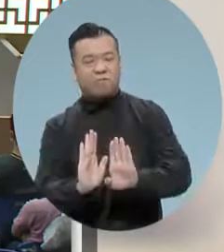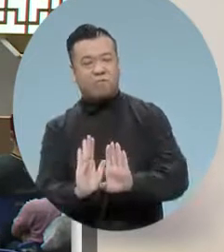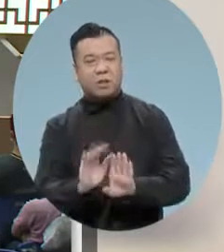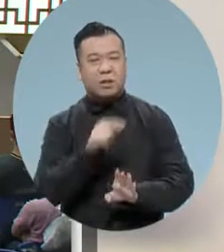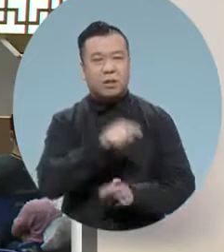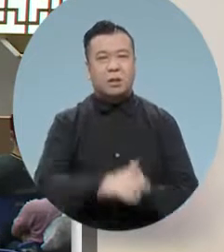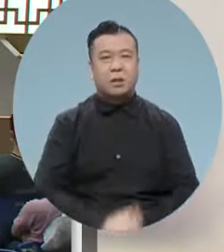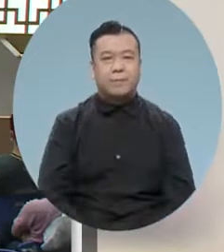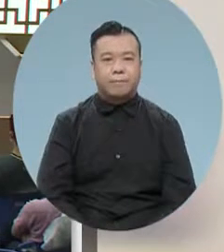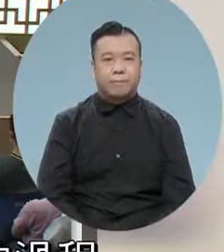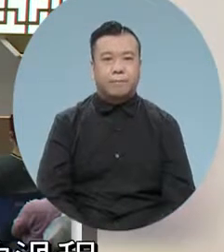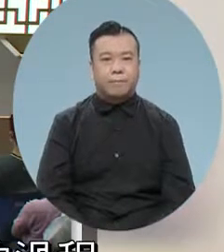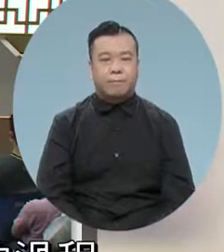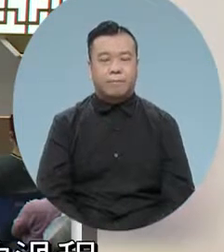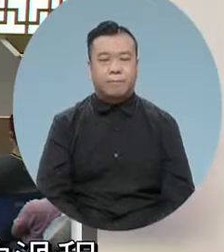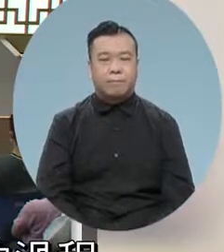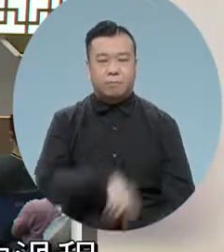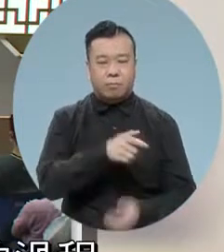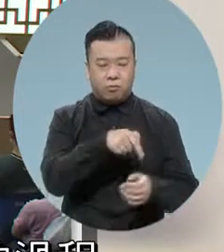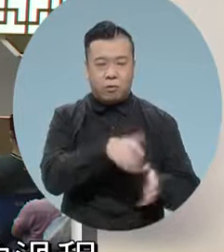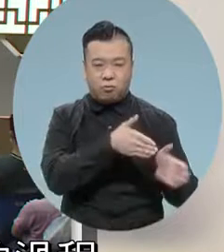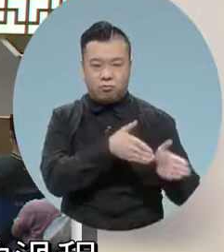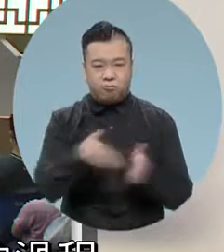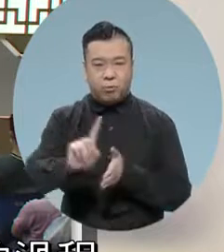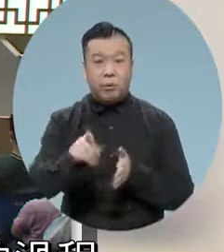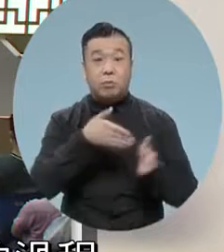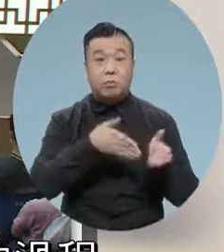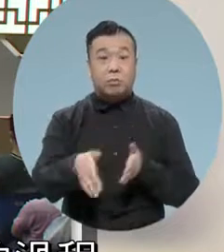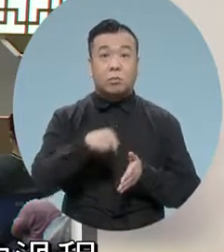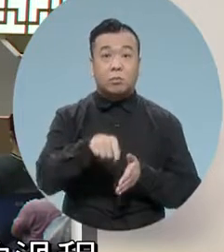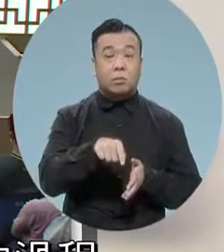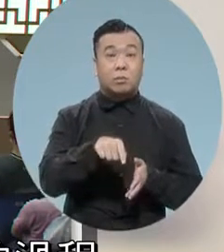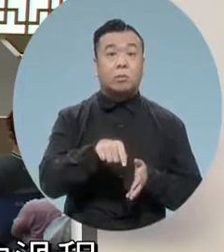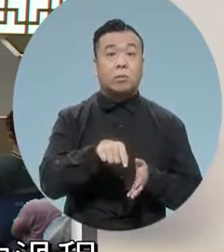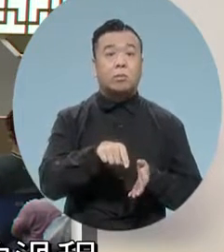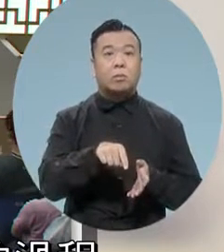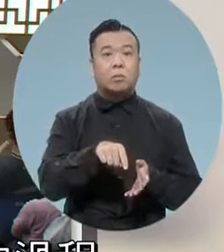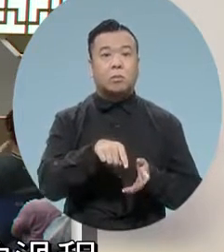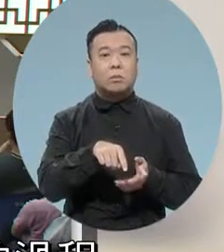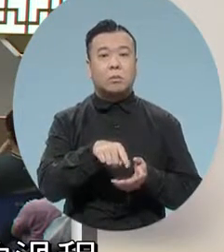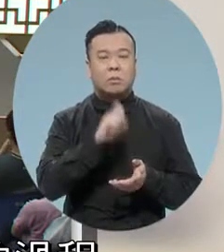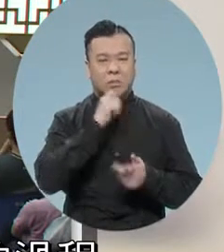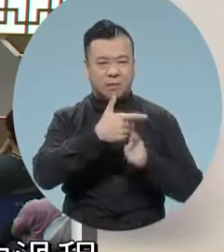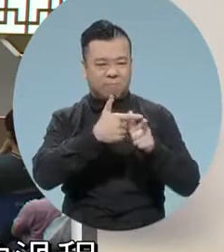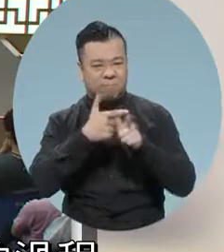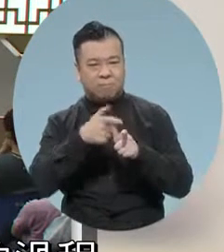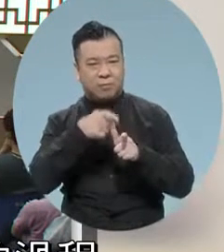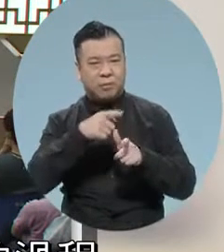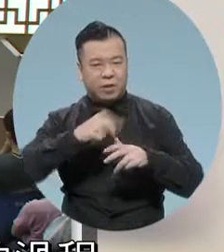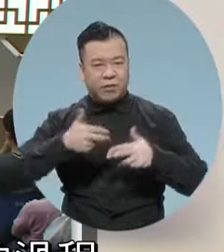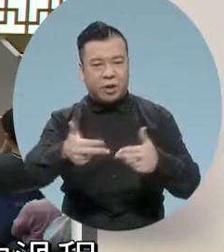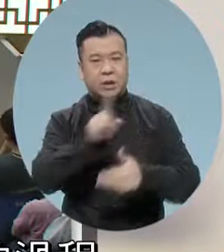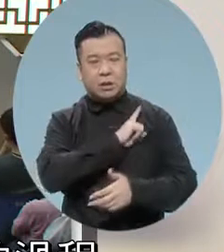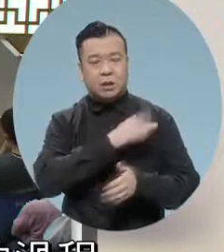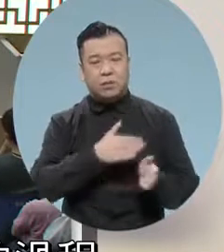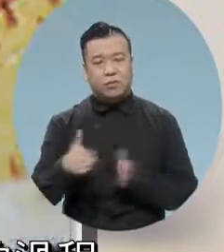個帝國主義的侵略，所有的過程都是一個所謂槍桿子去發展自己的